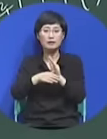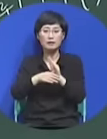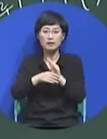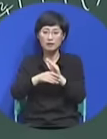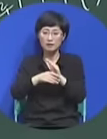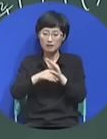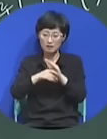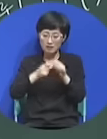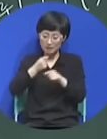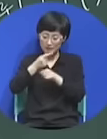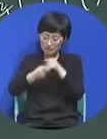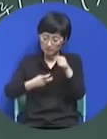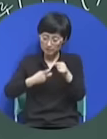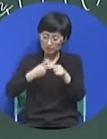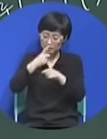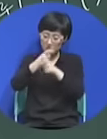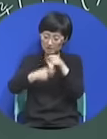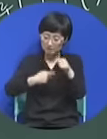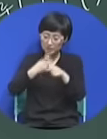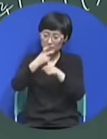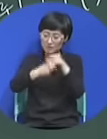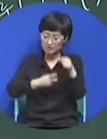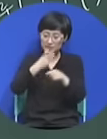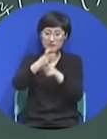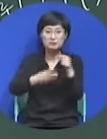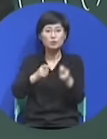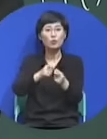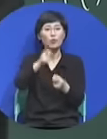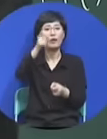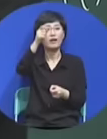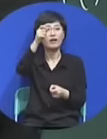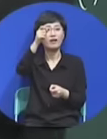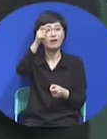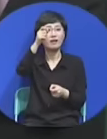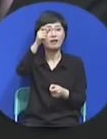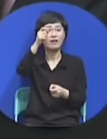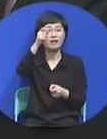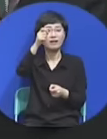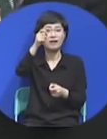어쩌다 몇십 년에 한 번 있을까 말이야.